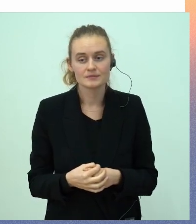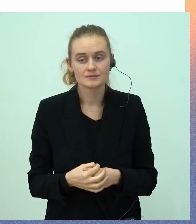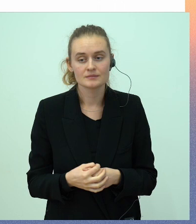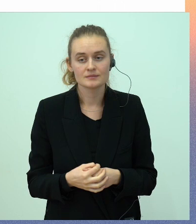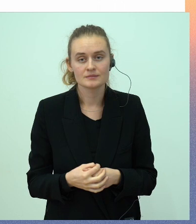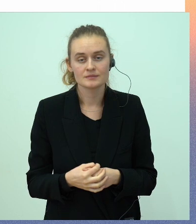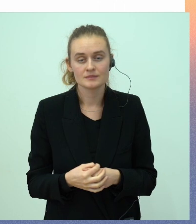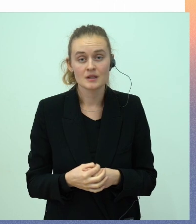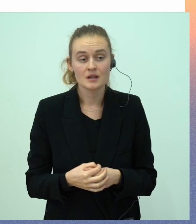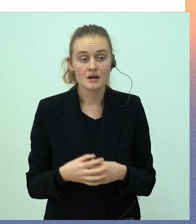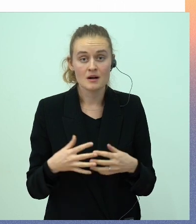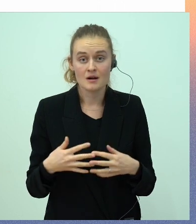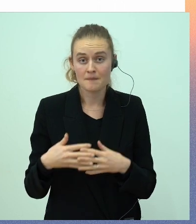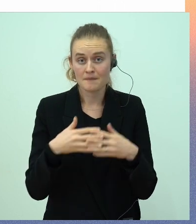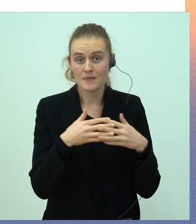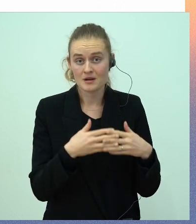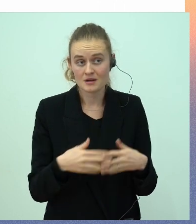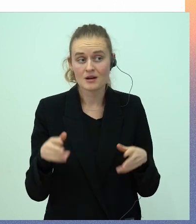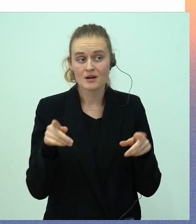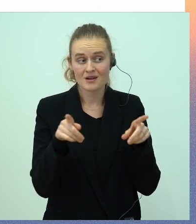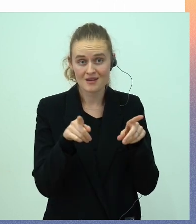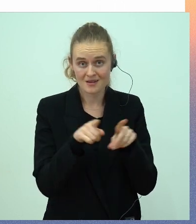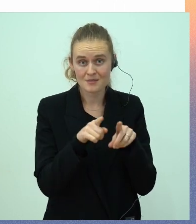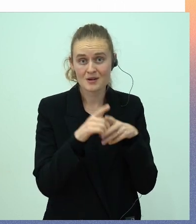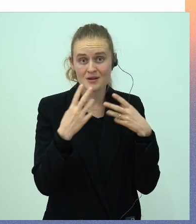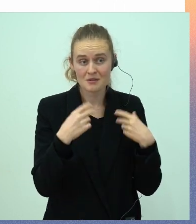pastebėjimas, jog Amerika pamažu tampa Europa.